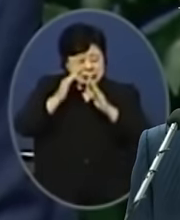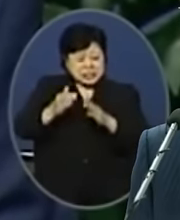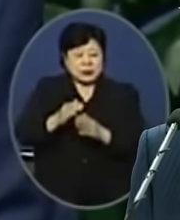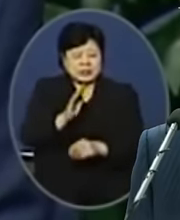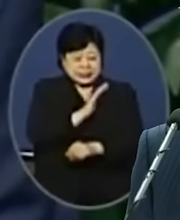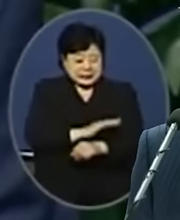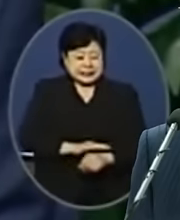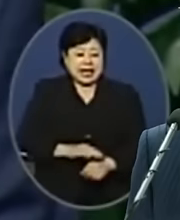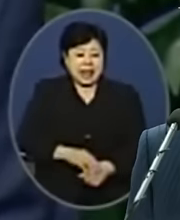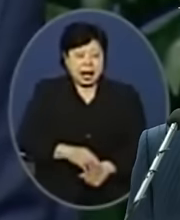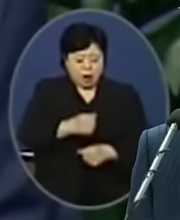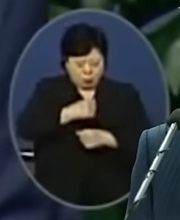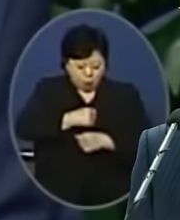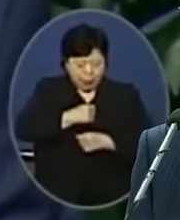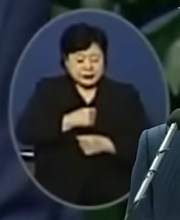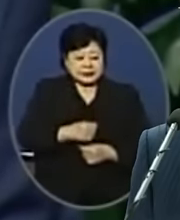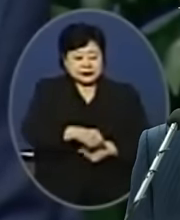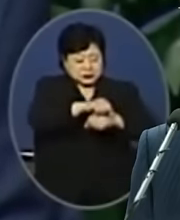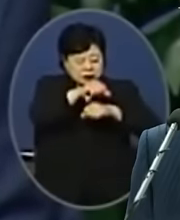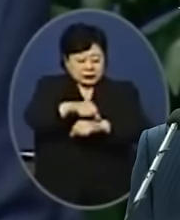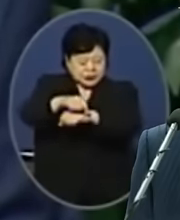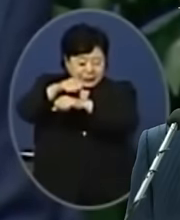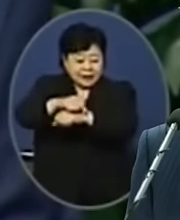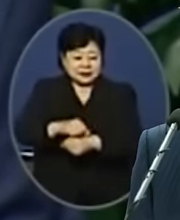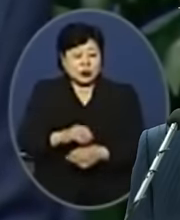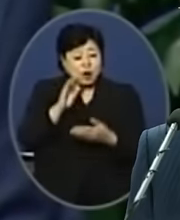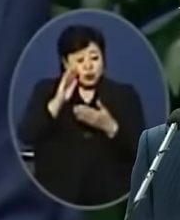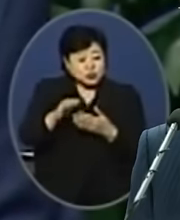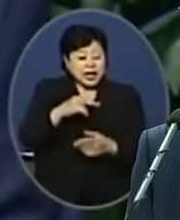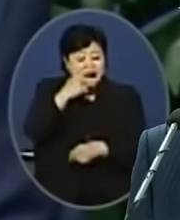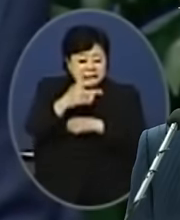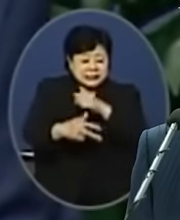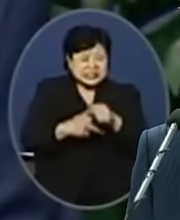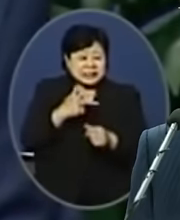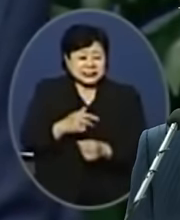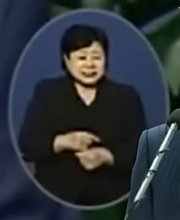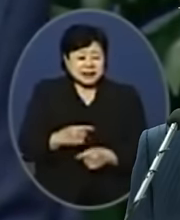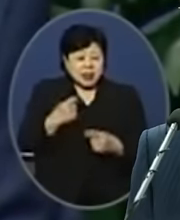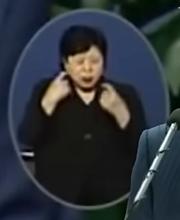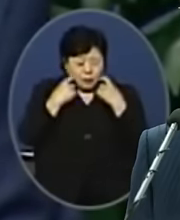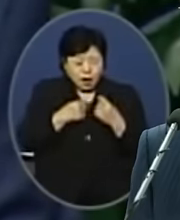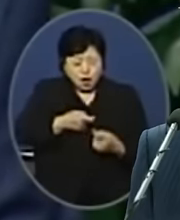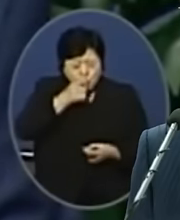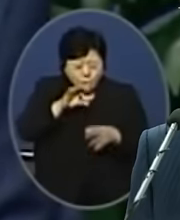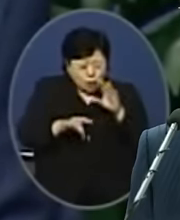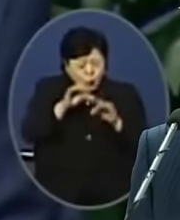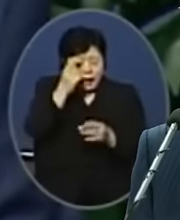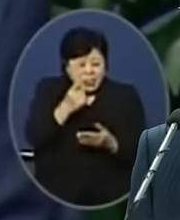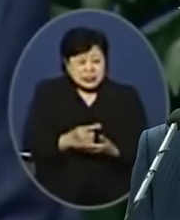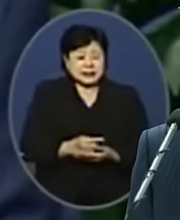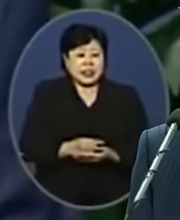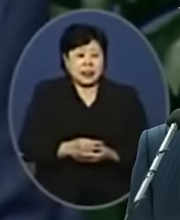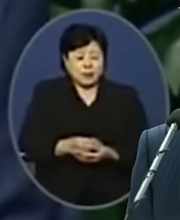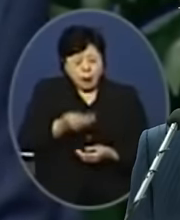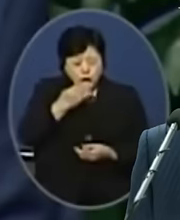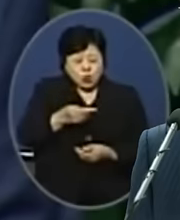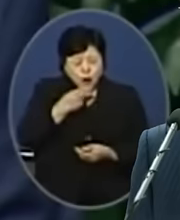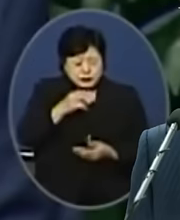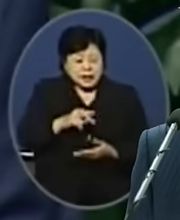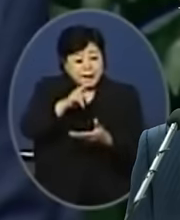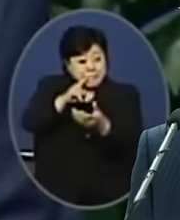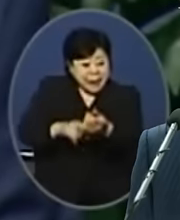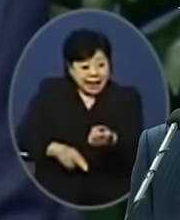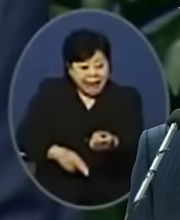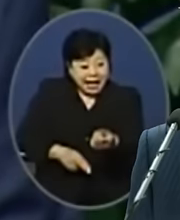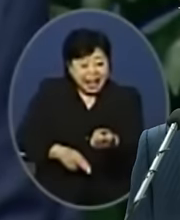거기에 저장을 하십시오. 그리고 7년 동안 저장을 해놨다가 흉년이 다가오면 그때 내다